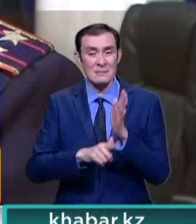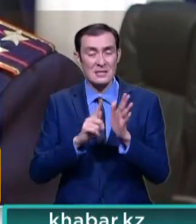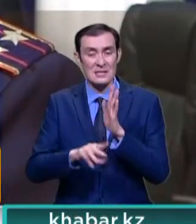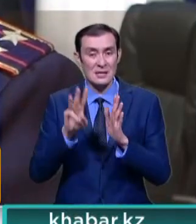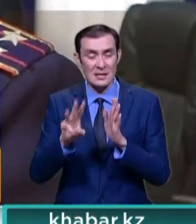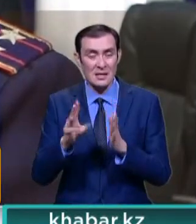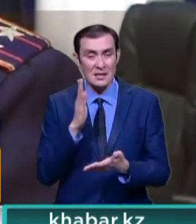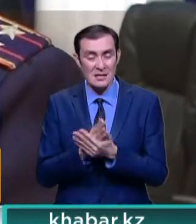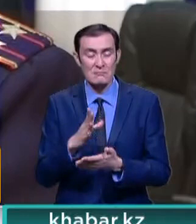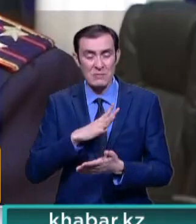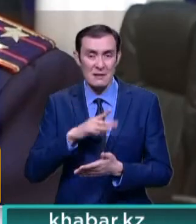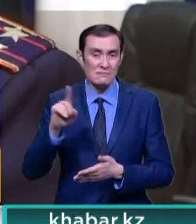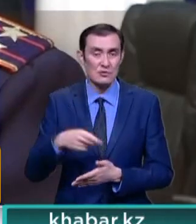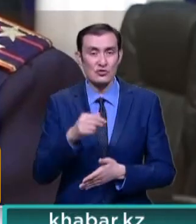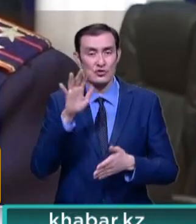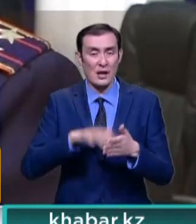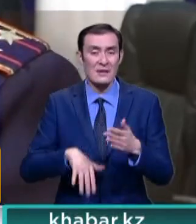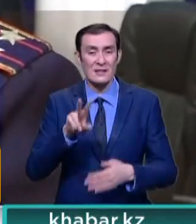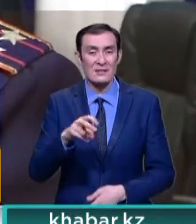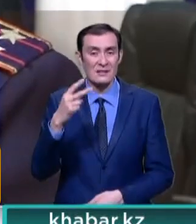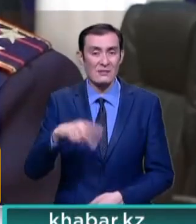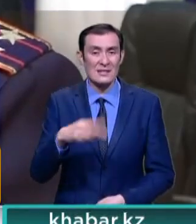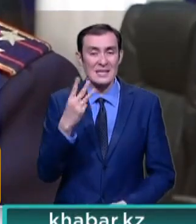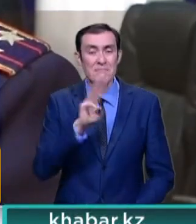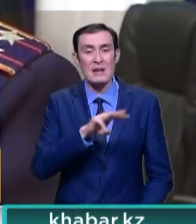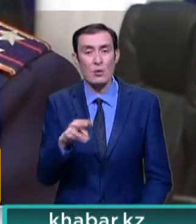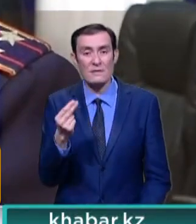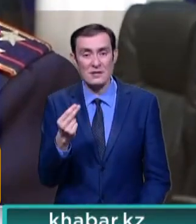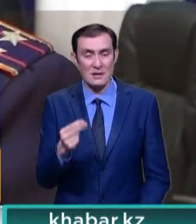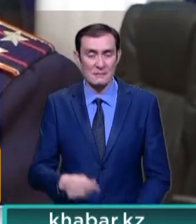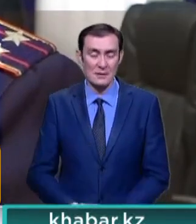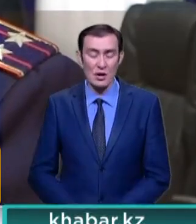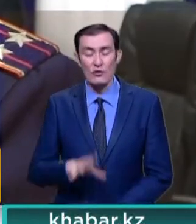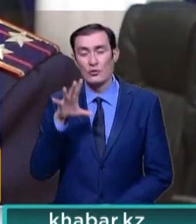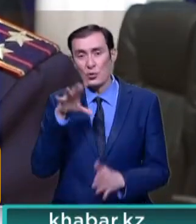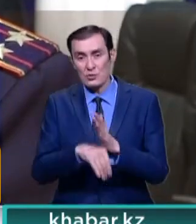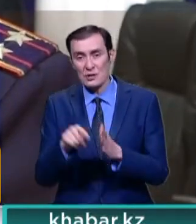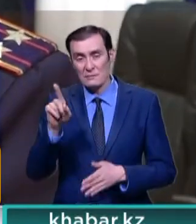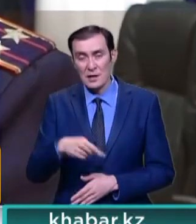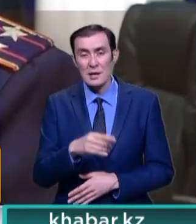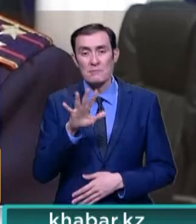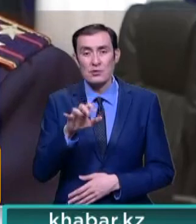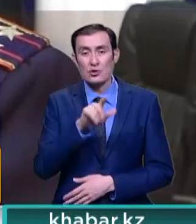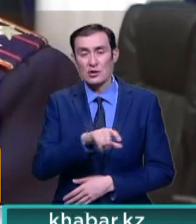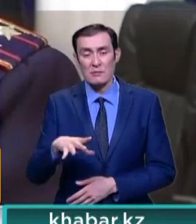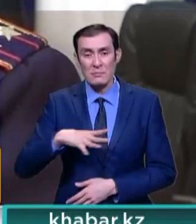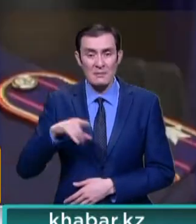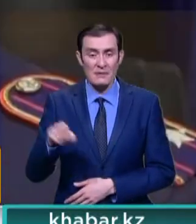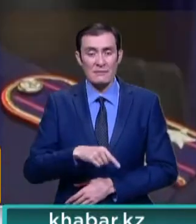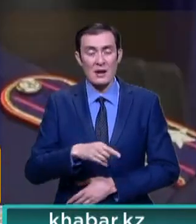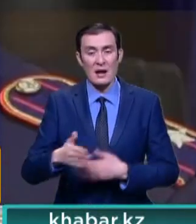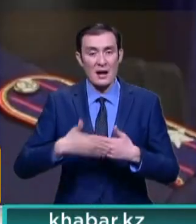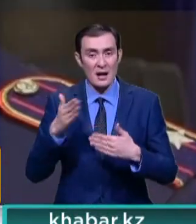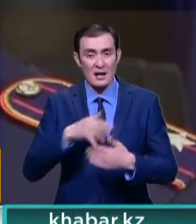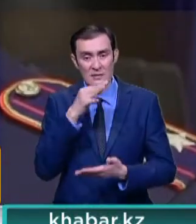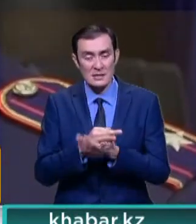4373 из них наложено свыше 223 миллионов тенге штрафов. В том числе более 500 человек привлекли к